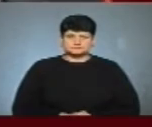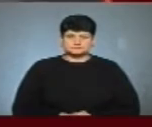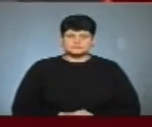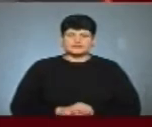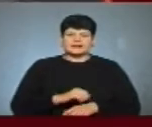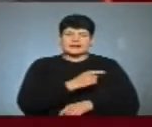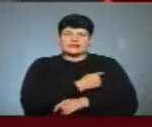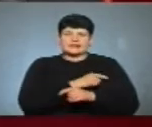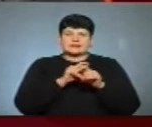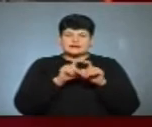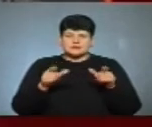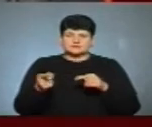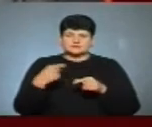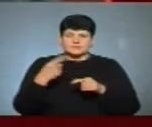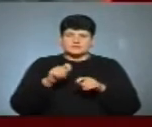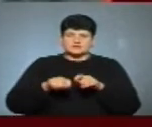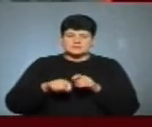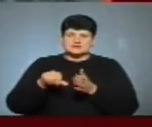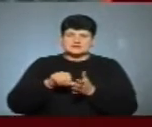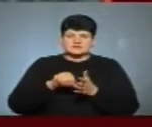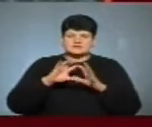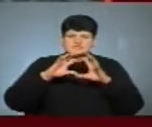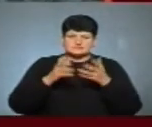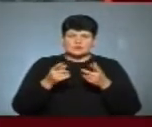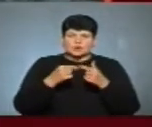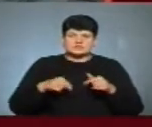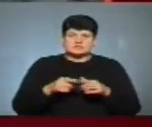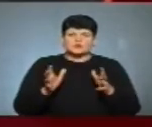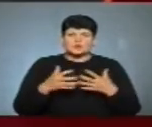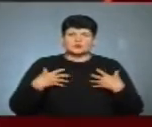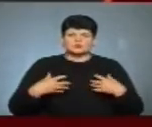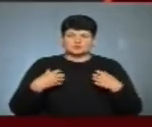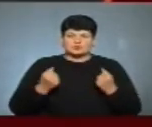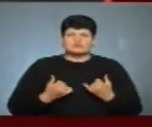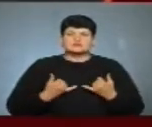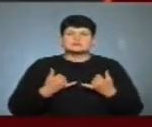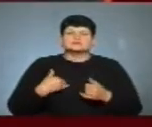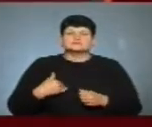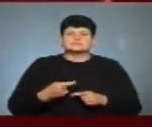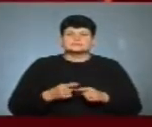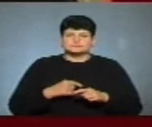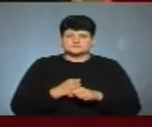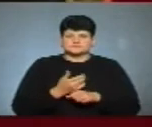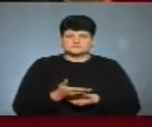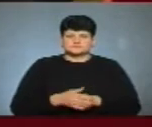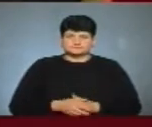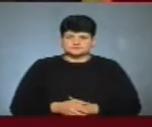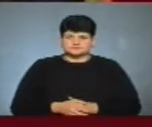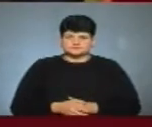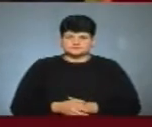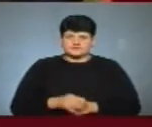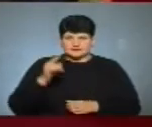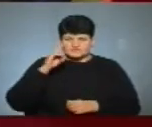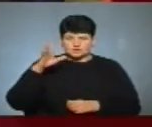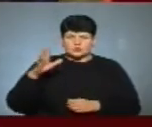Лікарні Тернопільщини перевіряють представники Всесвітньої організації охорони здоров'я. Для чого це роблять? Відомі